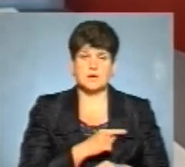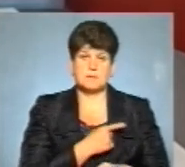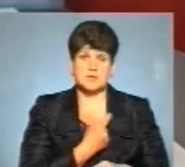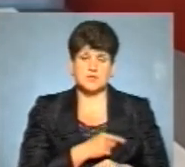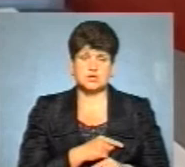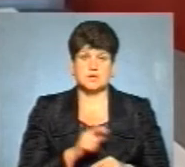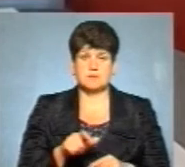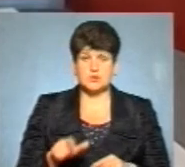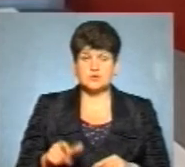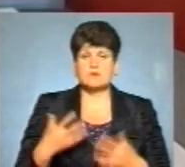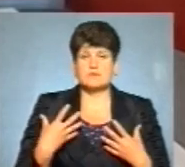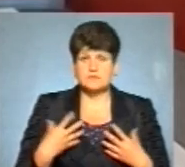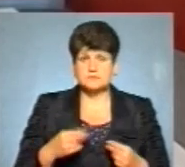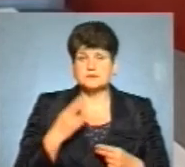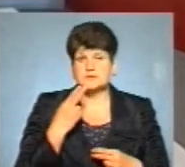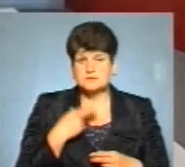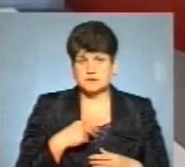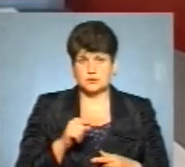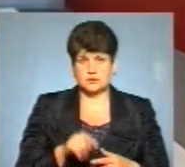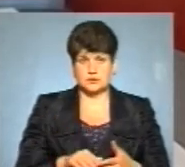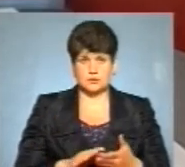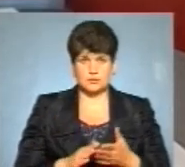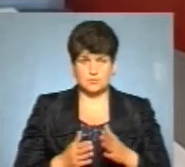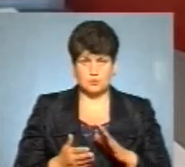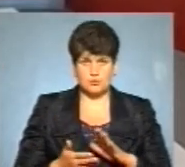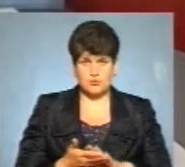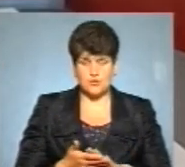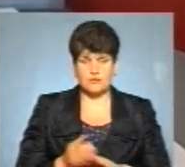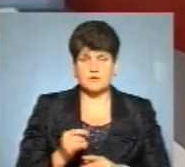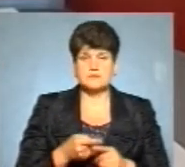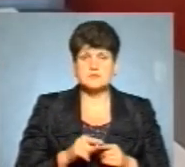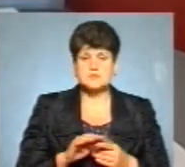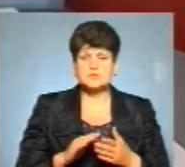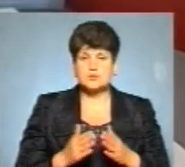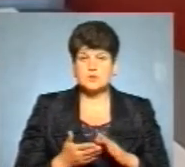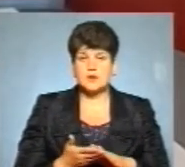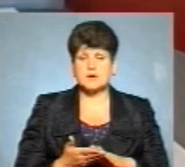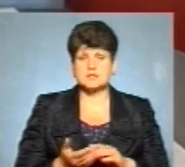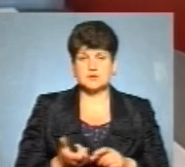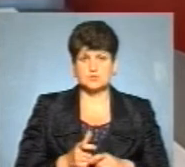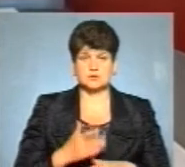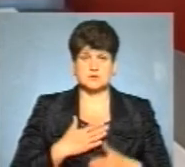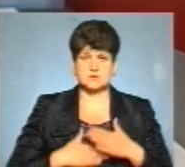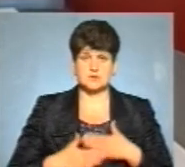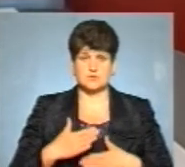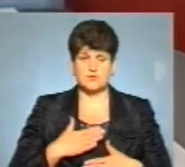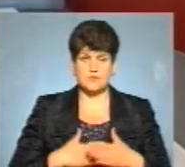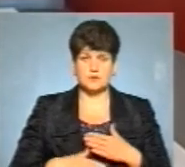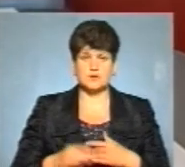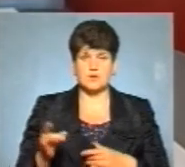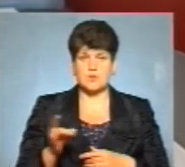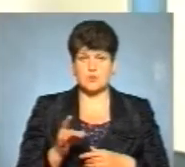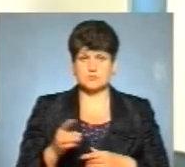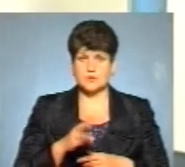вже адаптувалися до тих умов. І в даній ситуації досить задоволені розміром